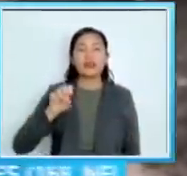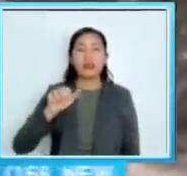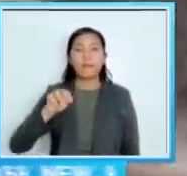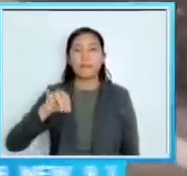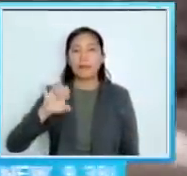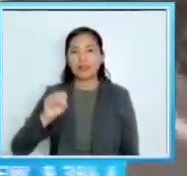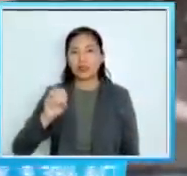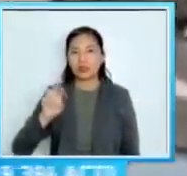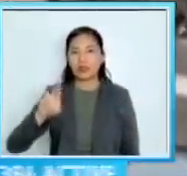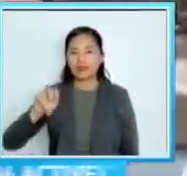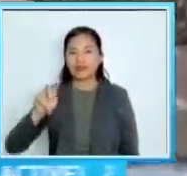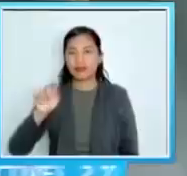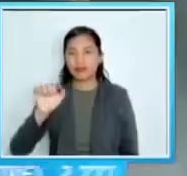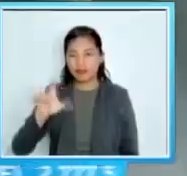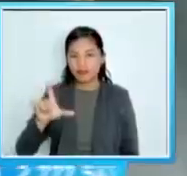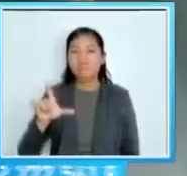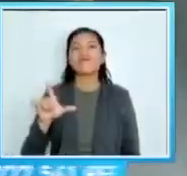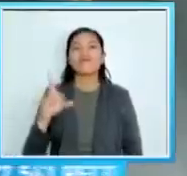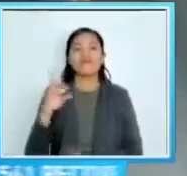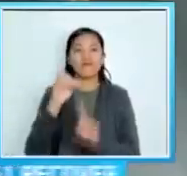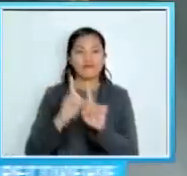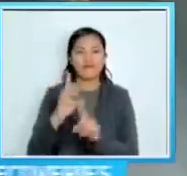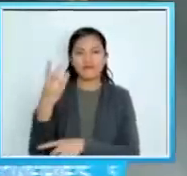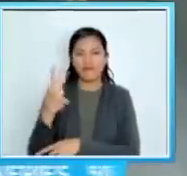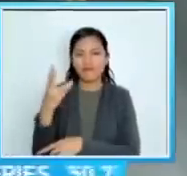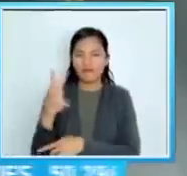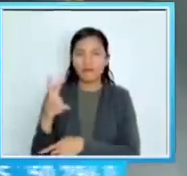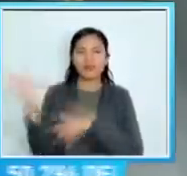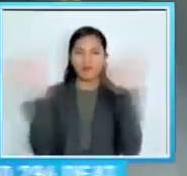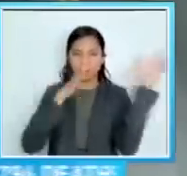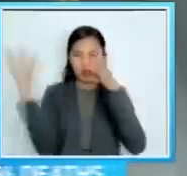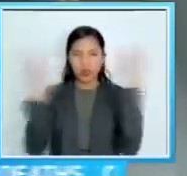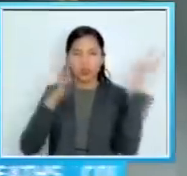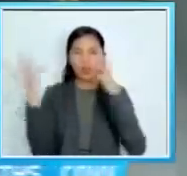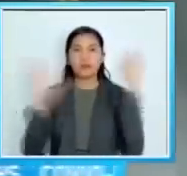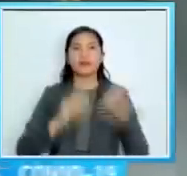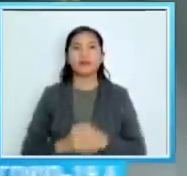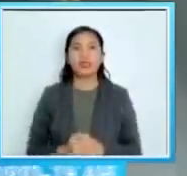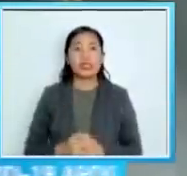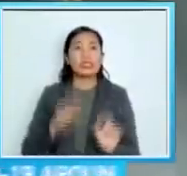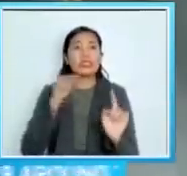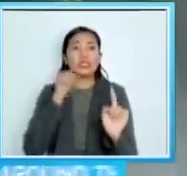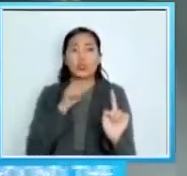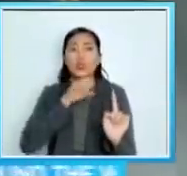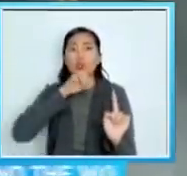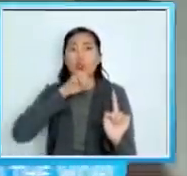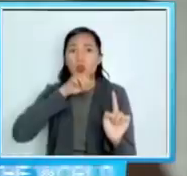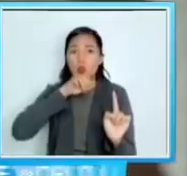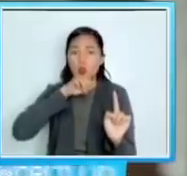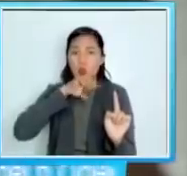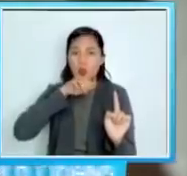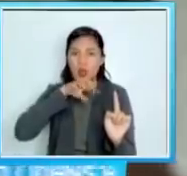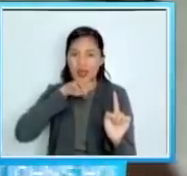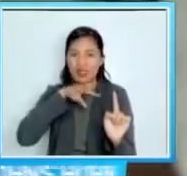16 nang manalasa ang Bagyong Odette. Nang mga panahong iyon, sinubukang tumawid ng 75-anyos na si Loda Gaudiosa Estrada